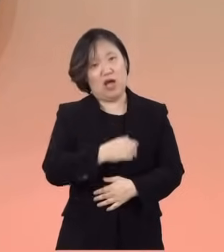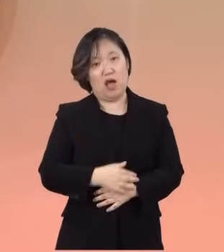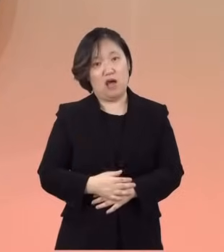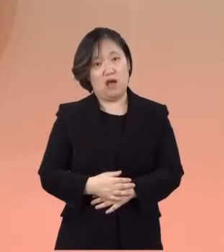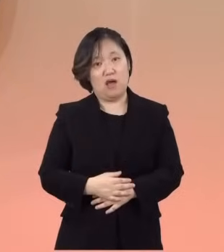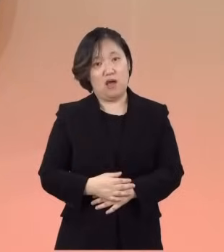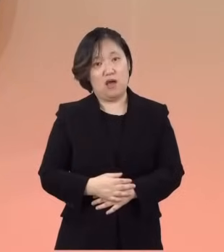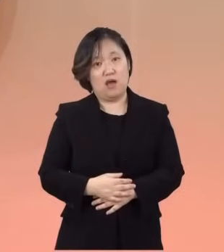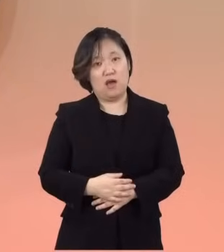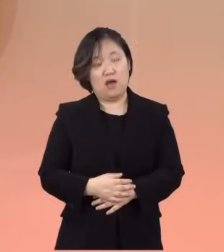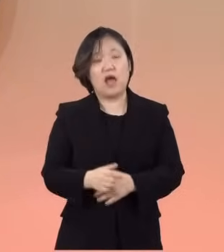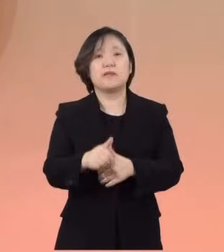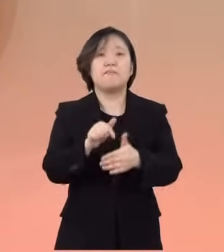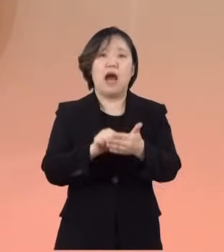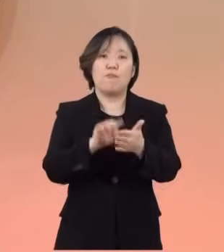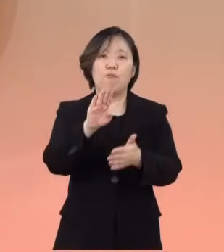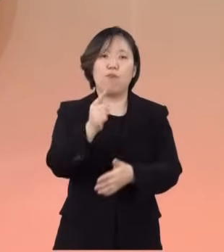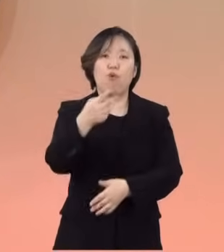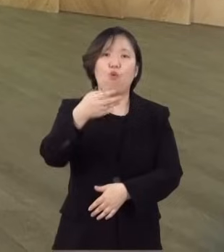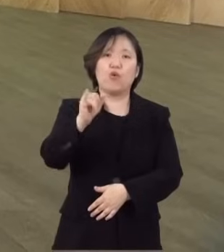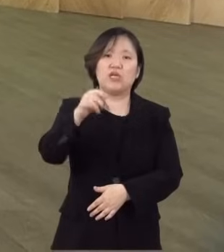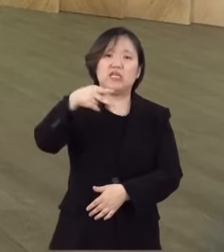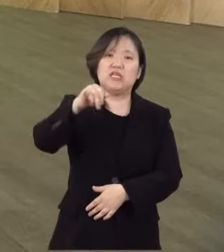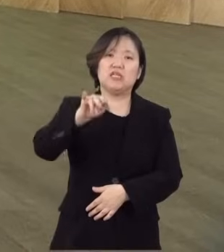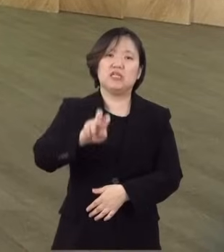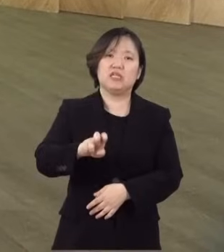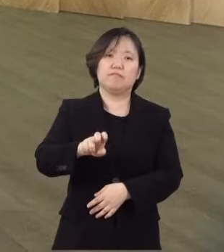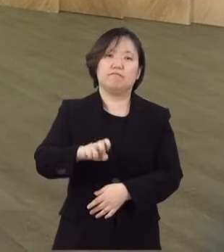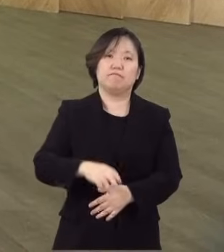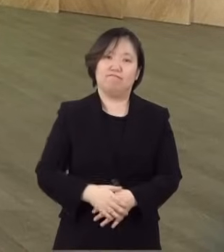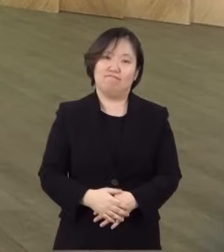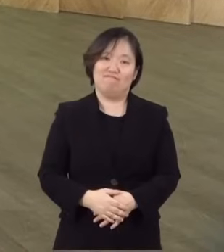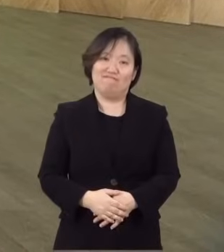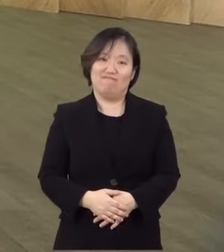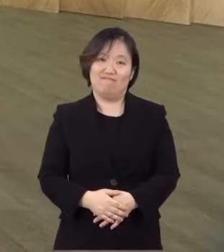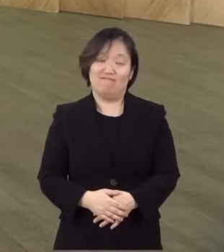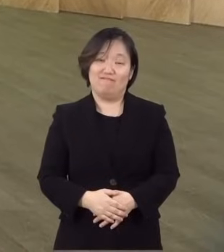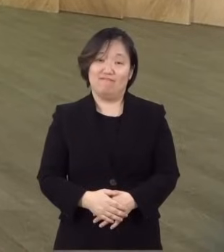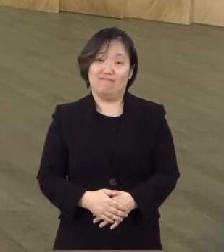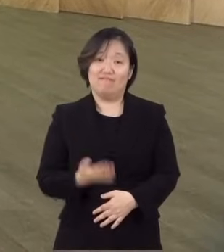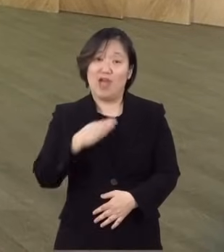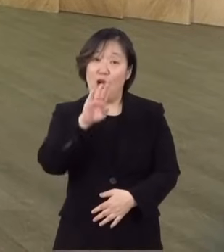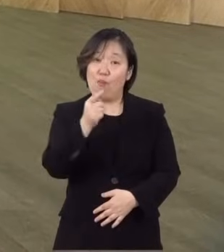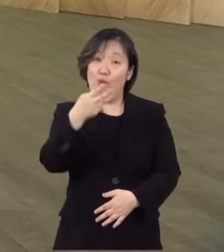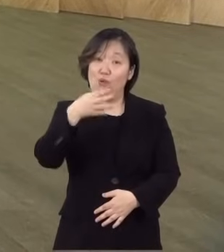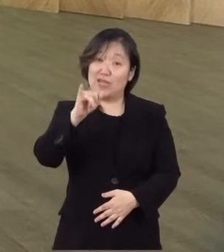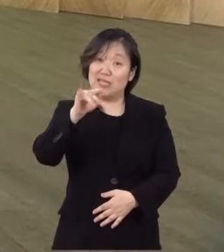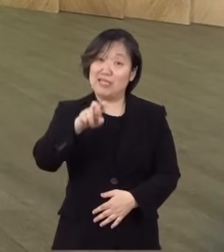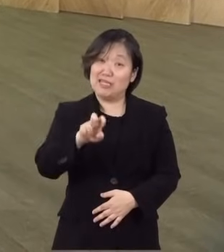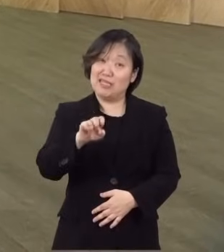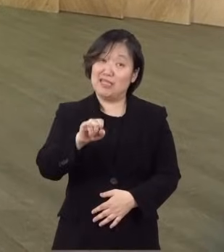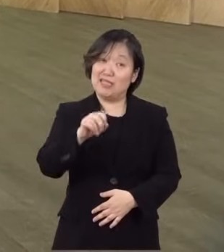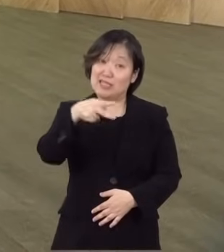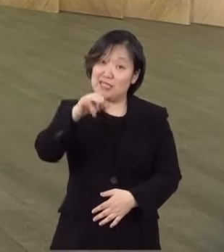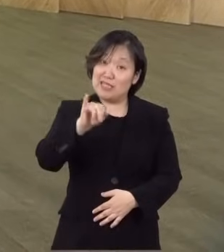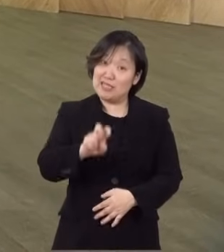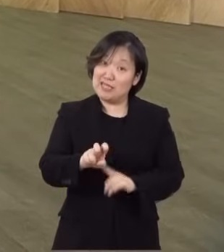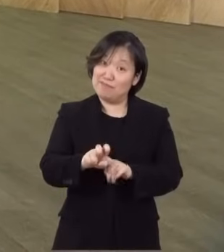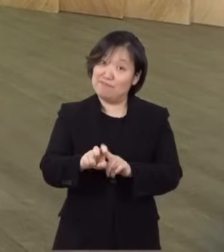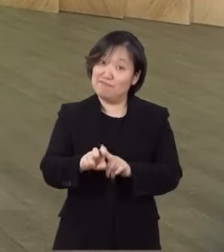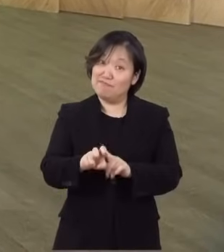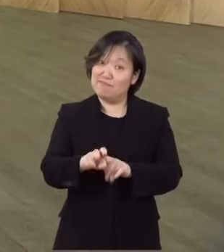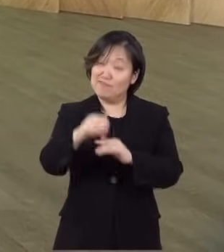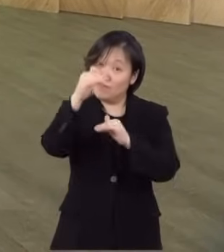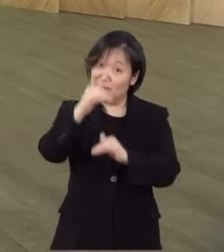것이 바로 보리심 있니다이 보리심을 명쾌하게 설명하고 있는게 바로